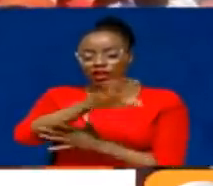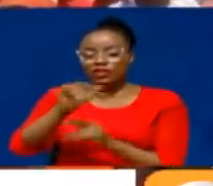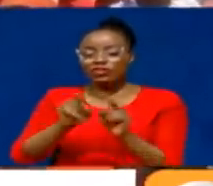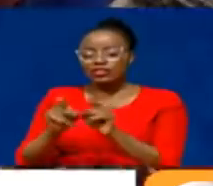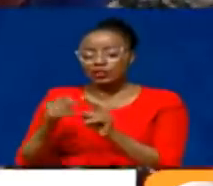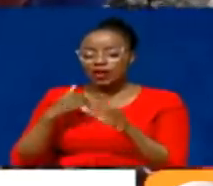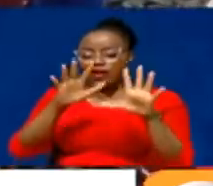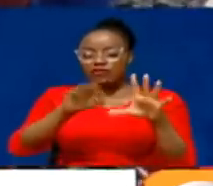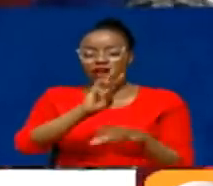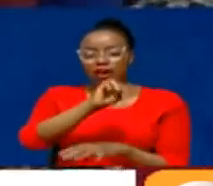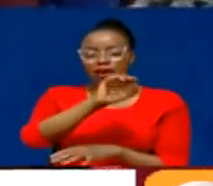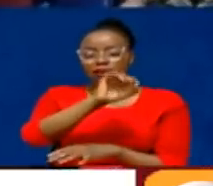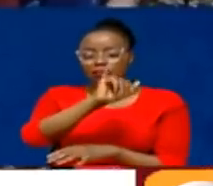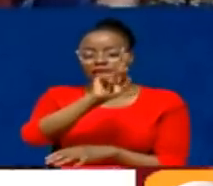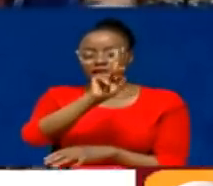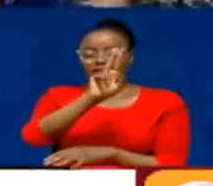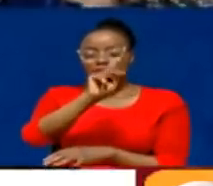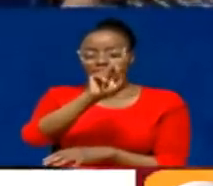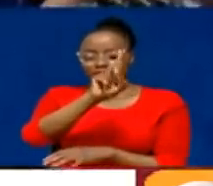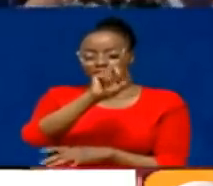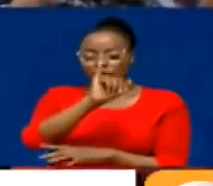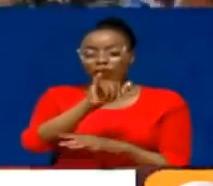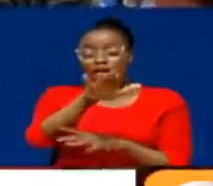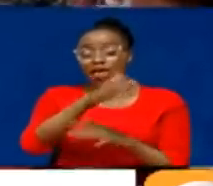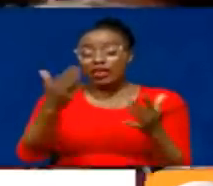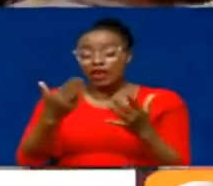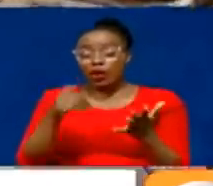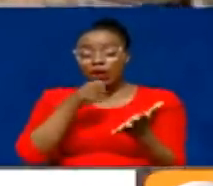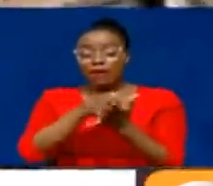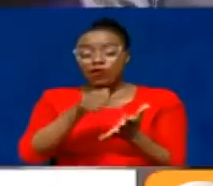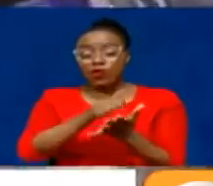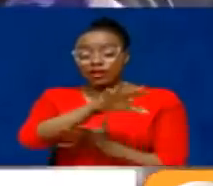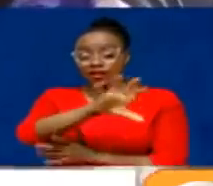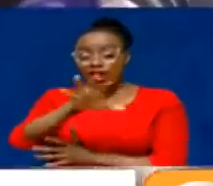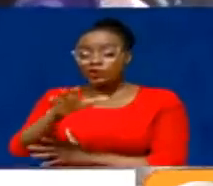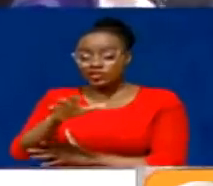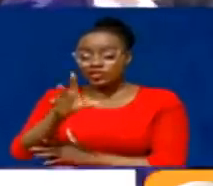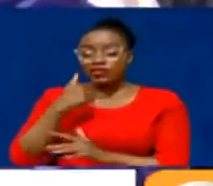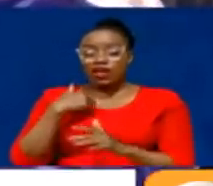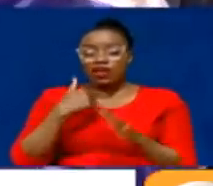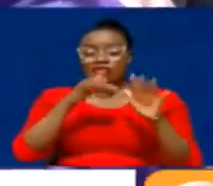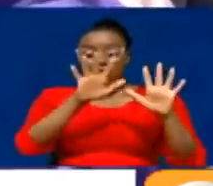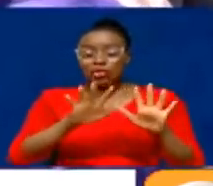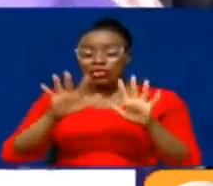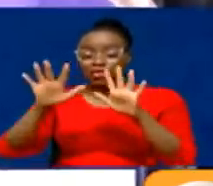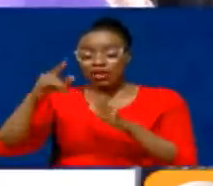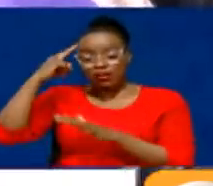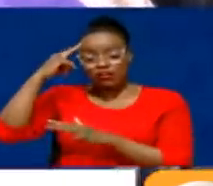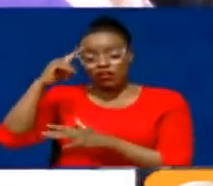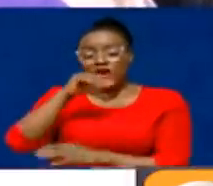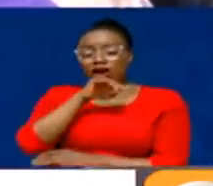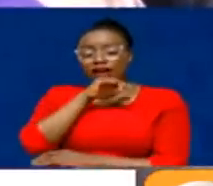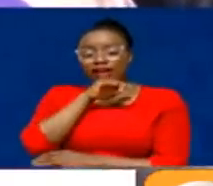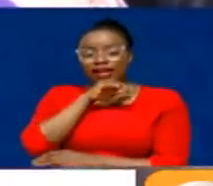ya Makindu, Kikima na Mumbuini katika kaunti ya Makueni, ambapo walimpigia debe kinara wa ODM